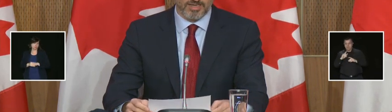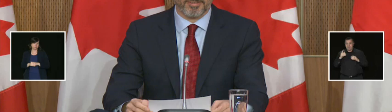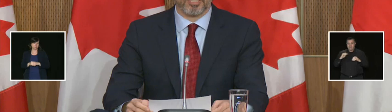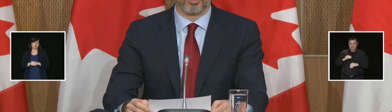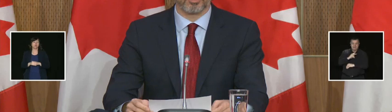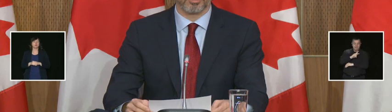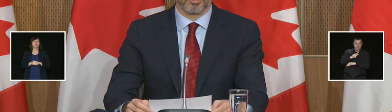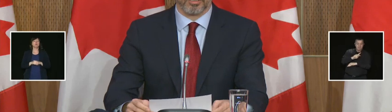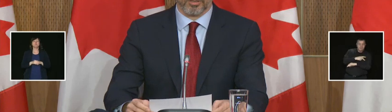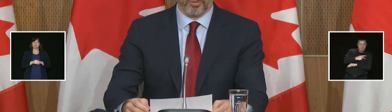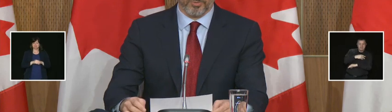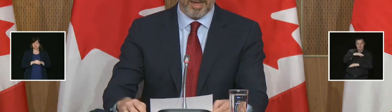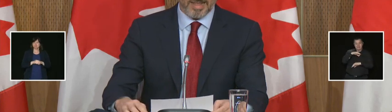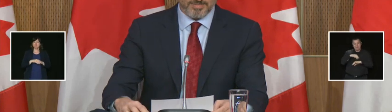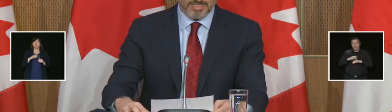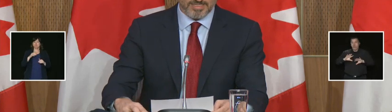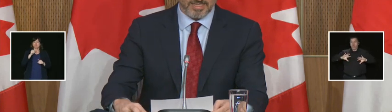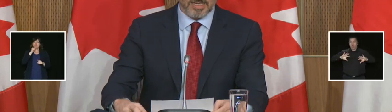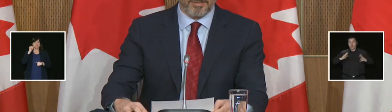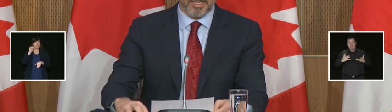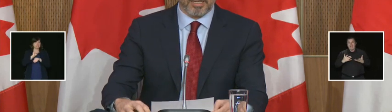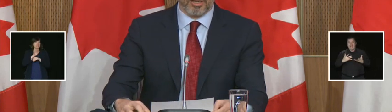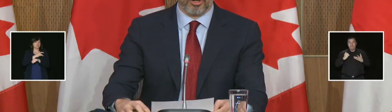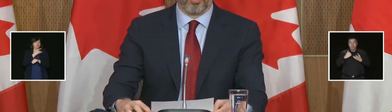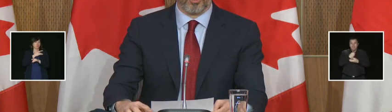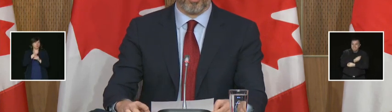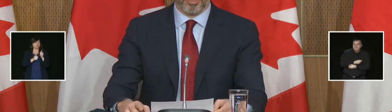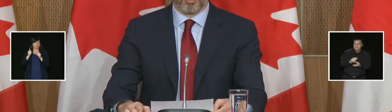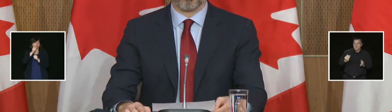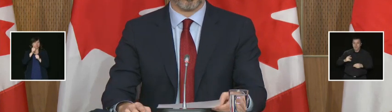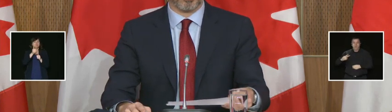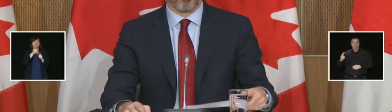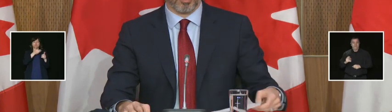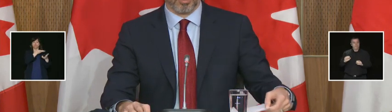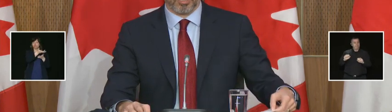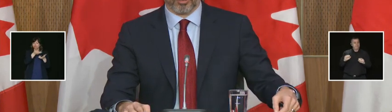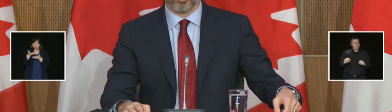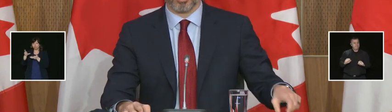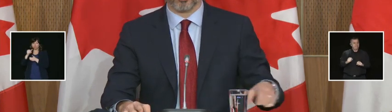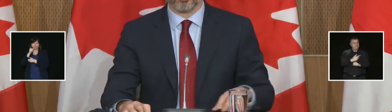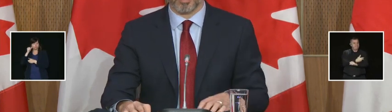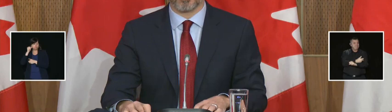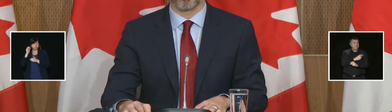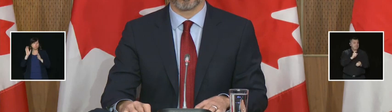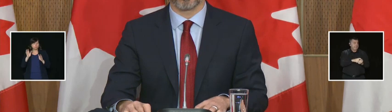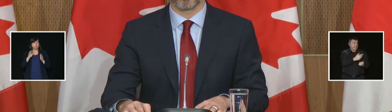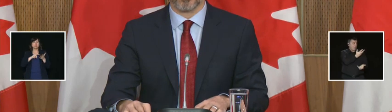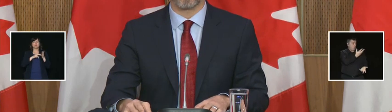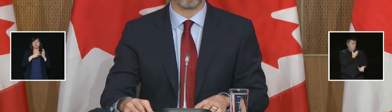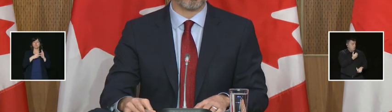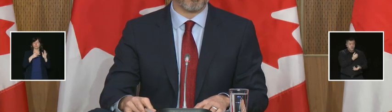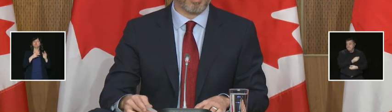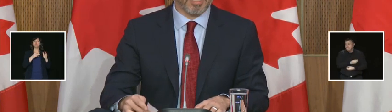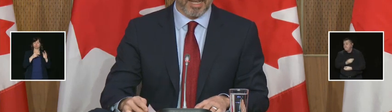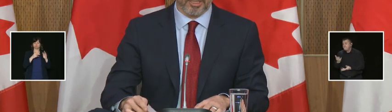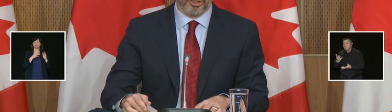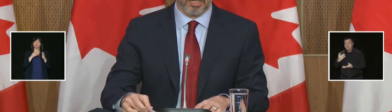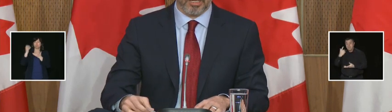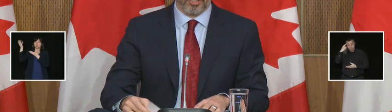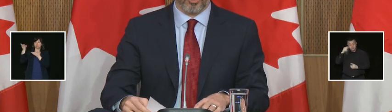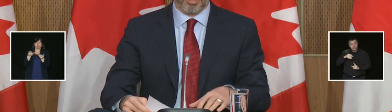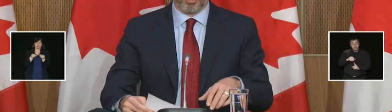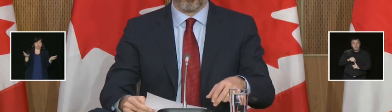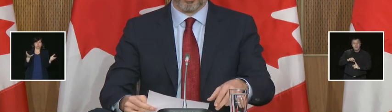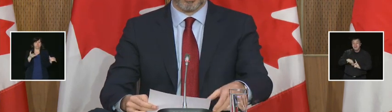de la façon on peut administrer les vaccins le plus vite possible quand on les reçoit pour le dépistage